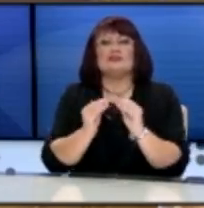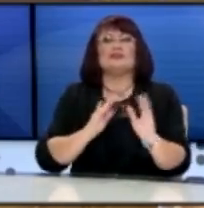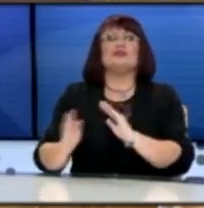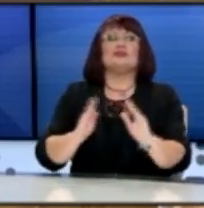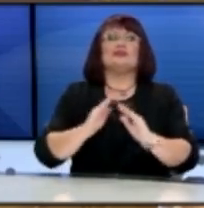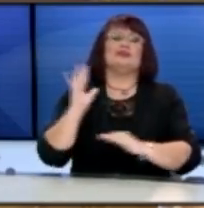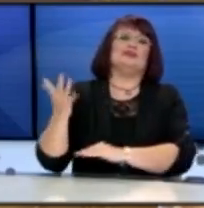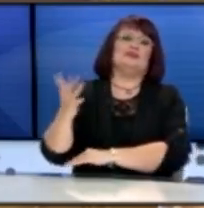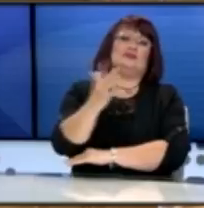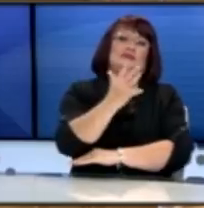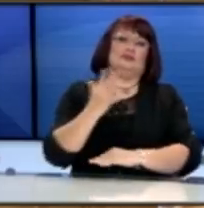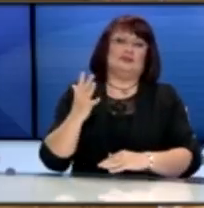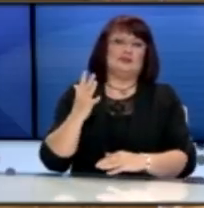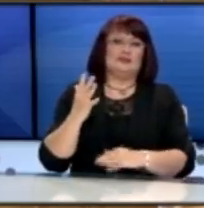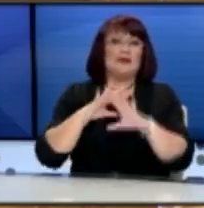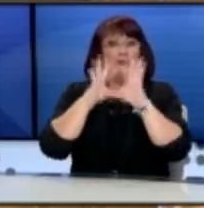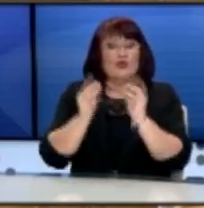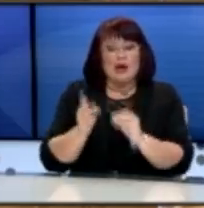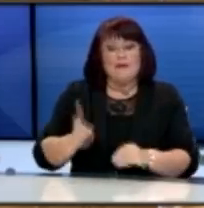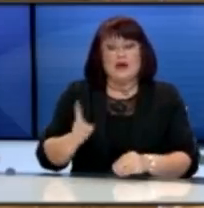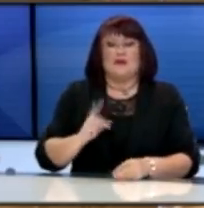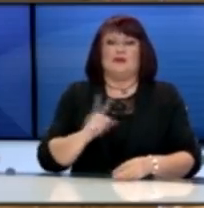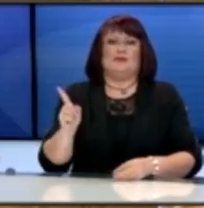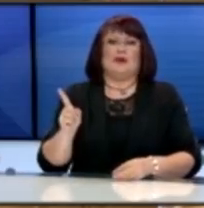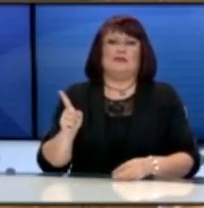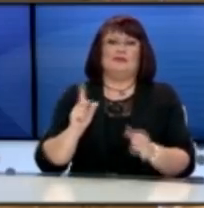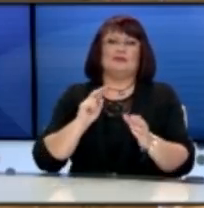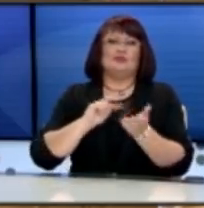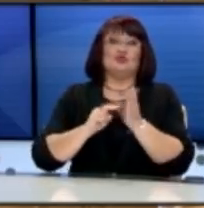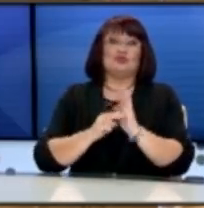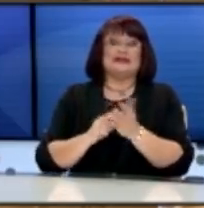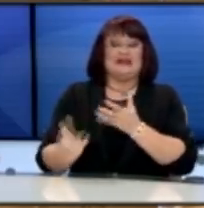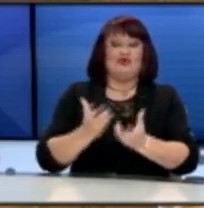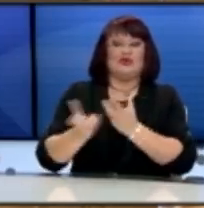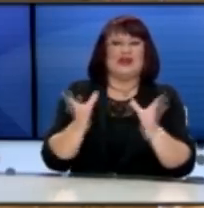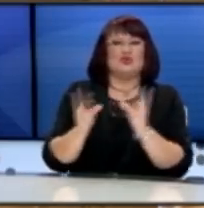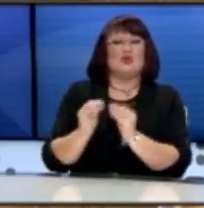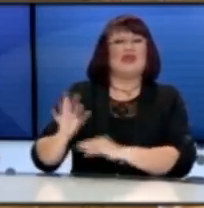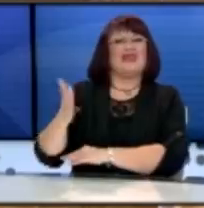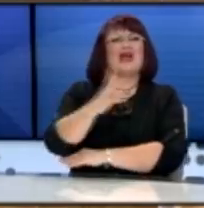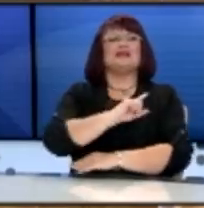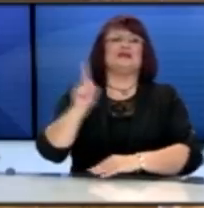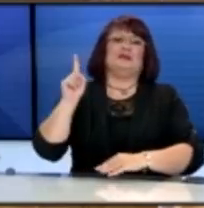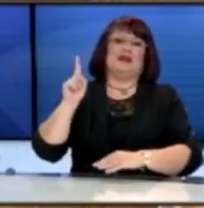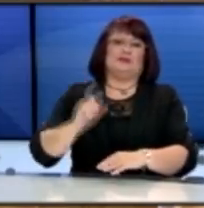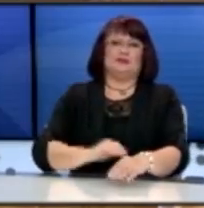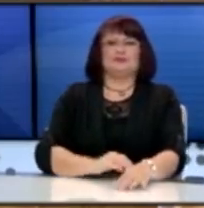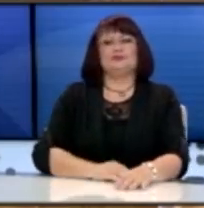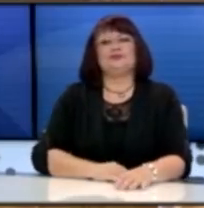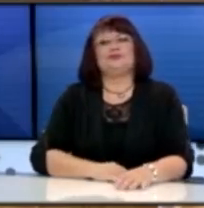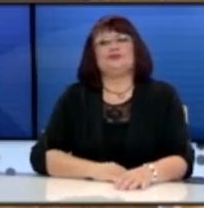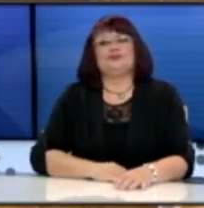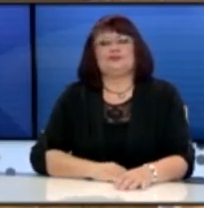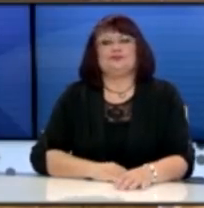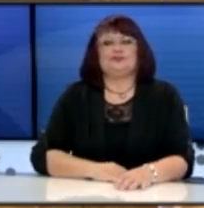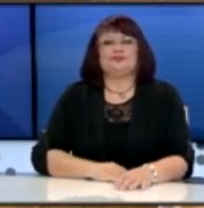προστασίας των δασών από κάθε κίνδυνο, ιδιαίτερα από τις δασικές πυρκαγιές και συνολικά του φυσικού πλούτου.